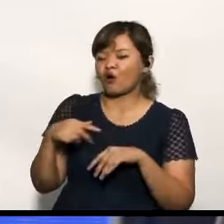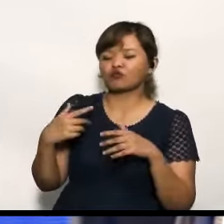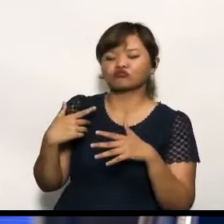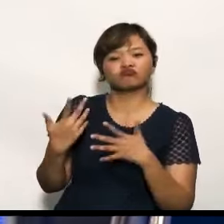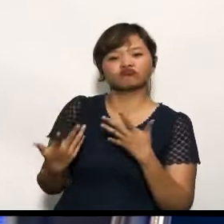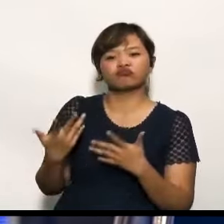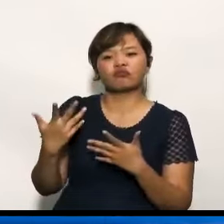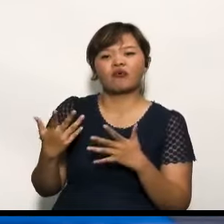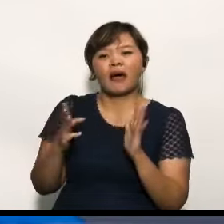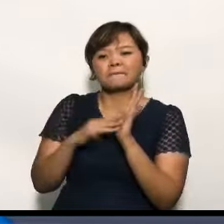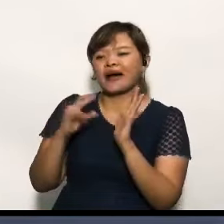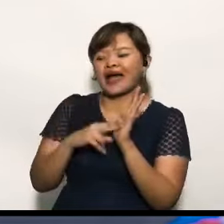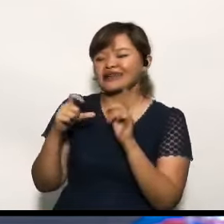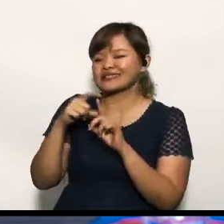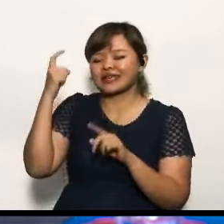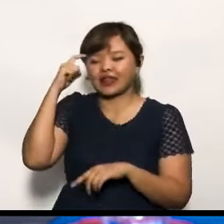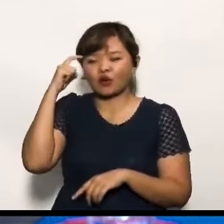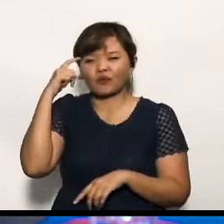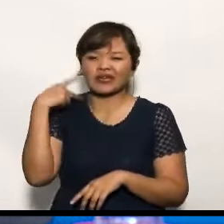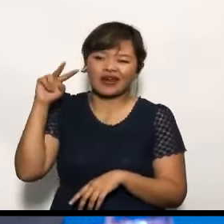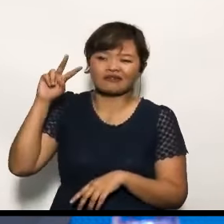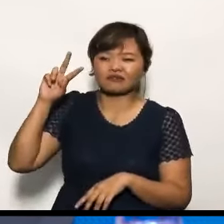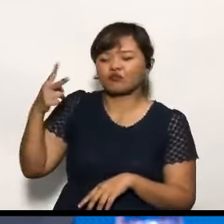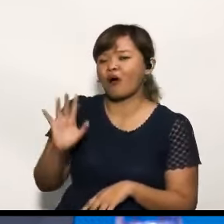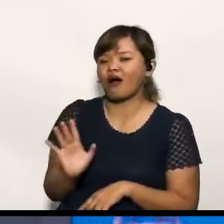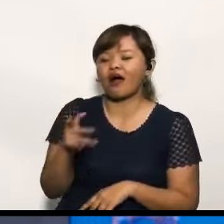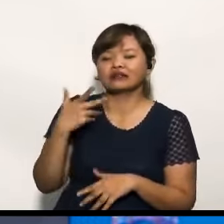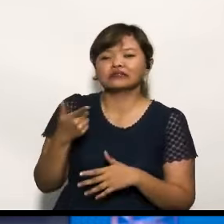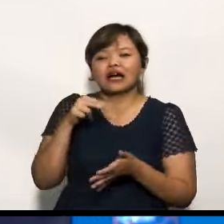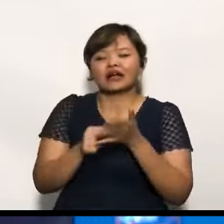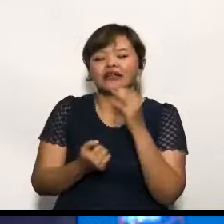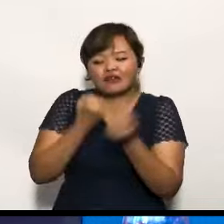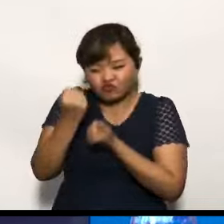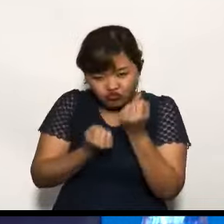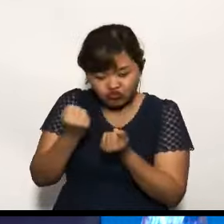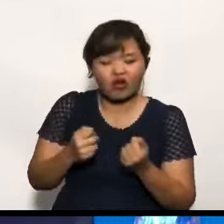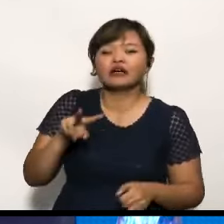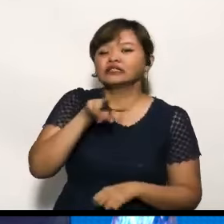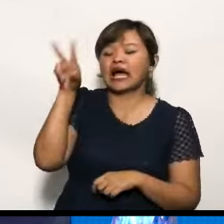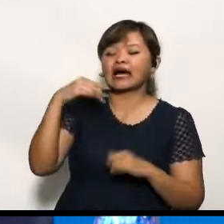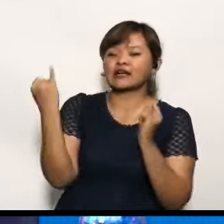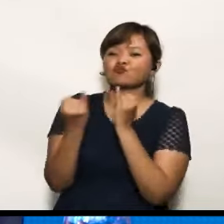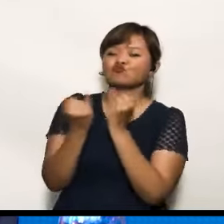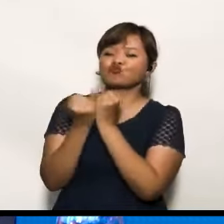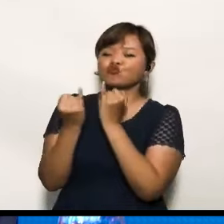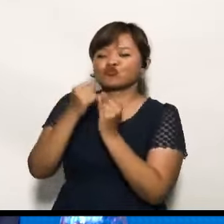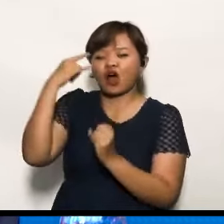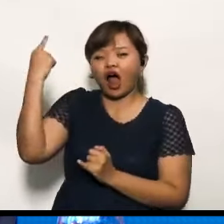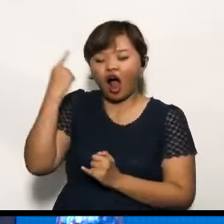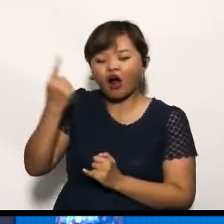dalam perjalanan saudara sebagai orang percaya, you'll suffer. Saudara akan terus cari musuh untuk saudara